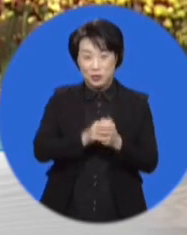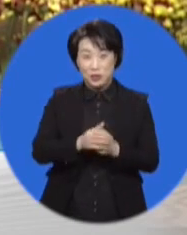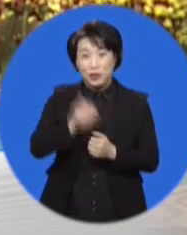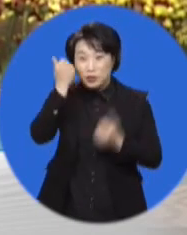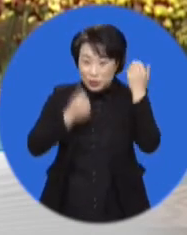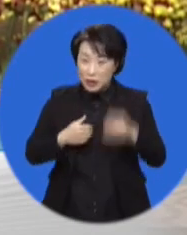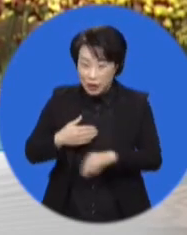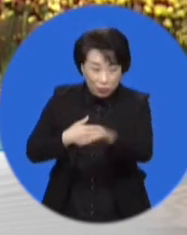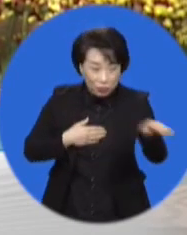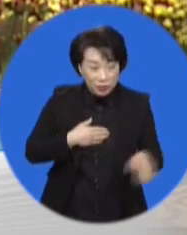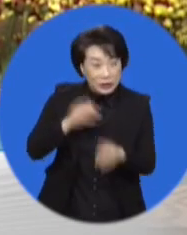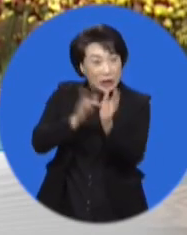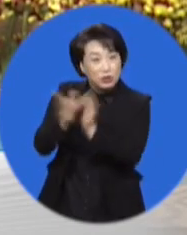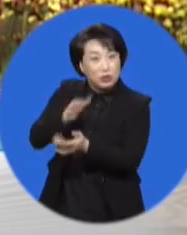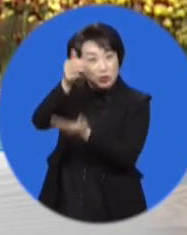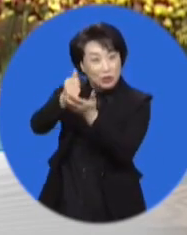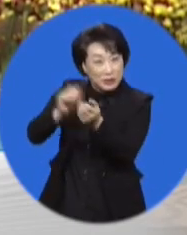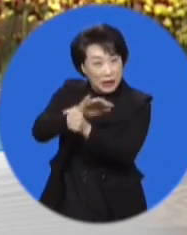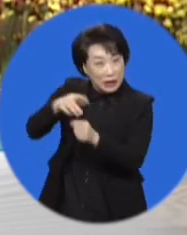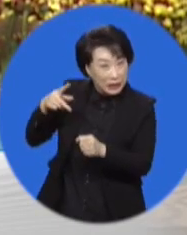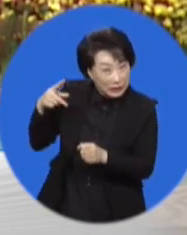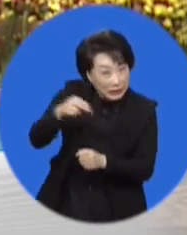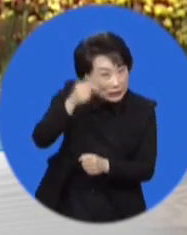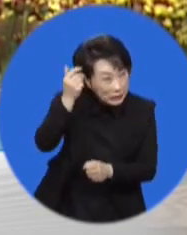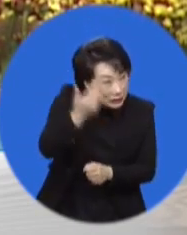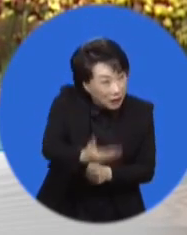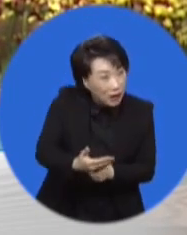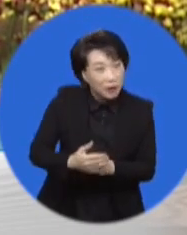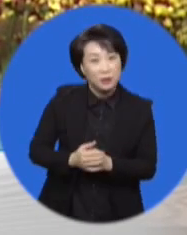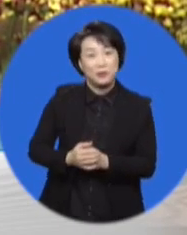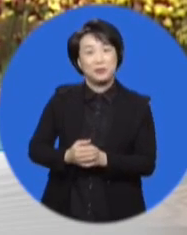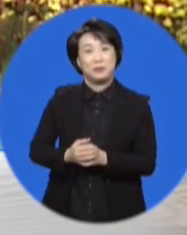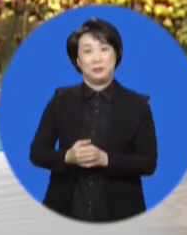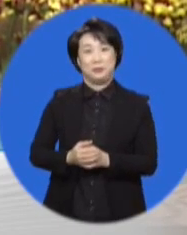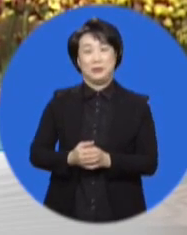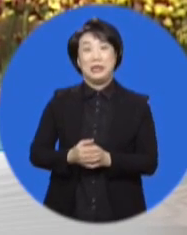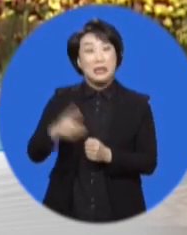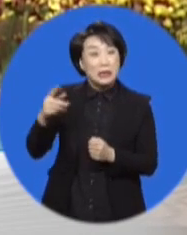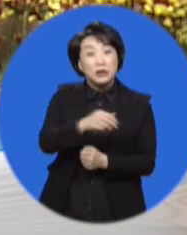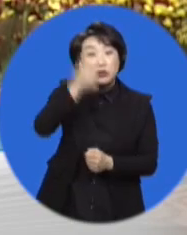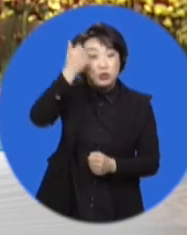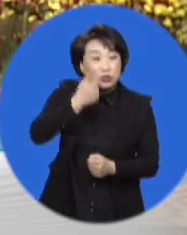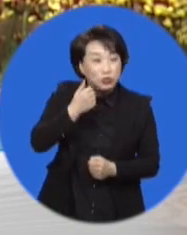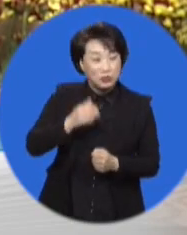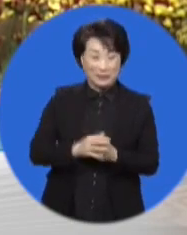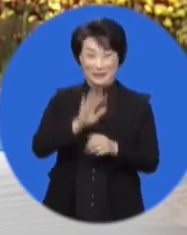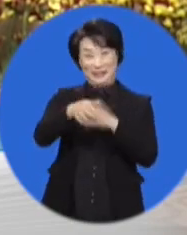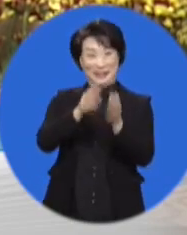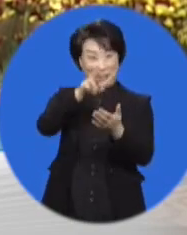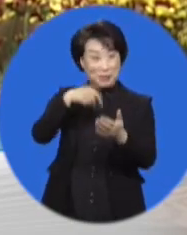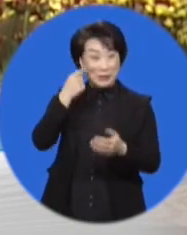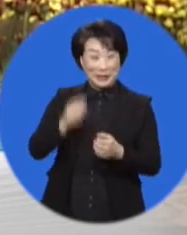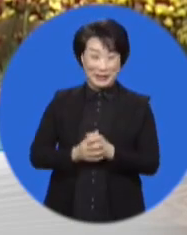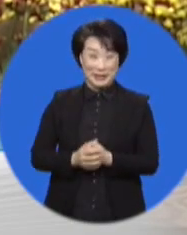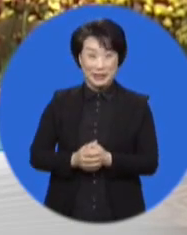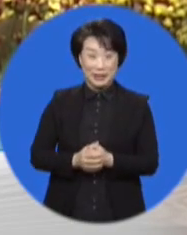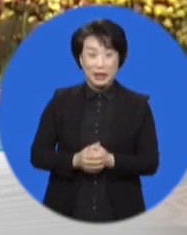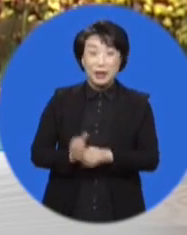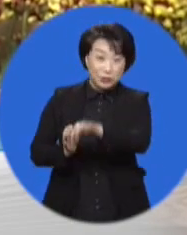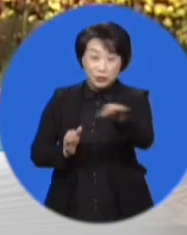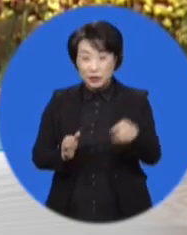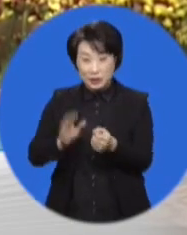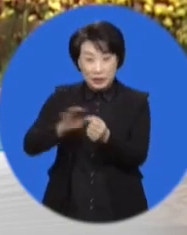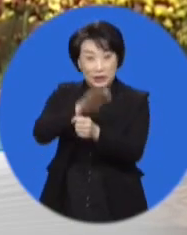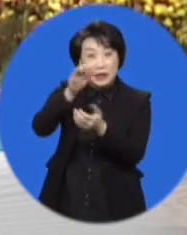누가 우리를 그리스도의 사랑에서 끊을 이유? 응? 끊을 이유? 읽어봐 큰 소리로. 누가